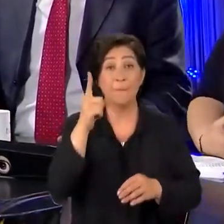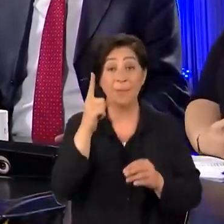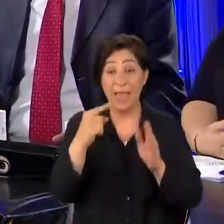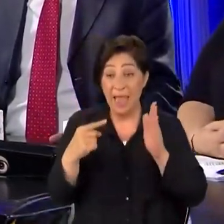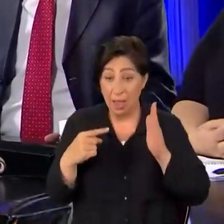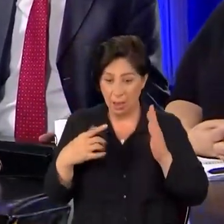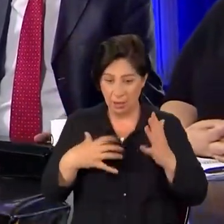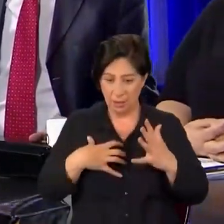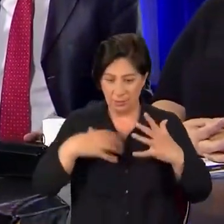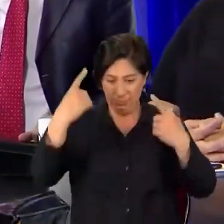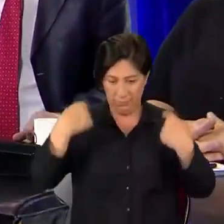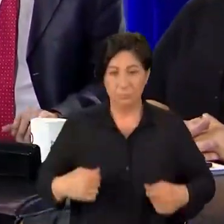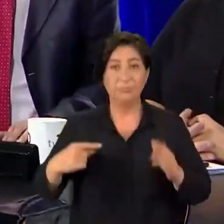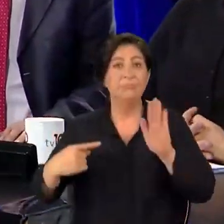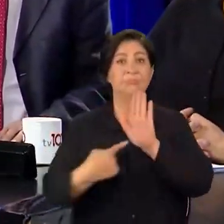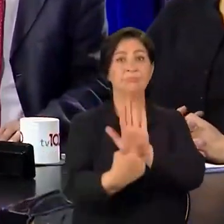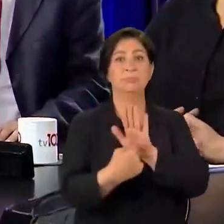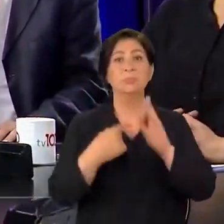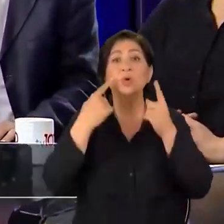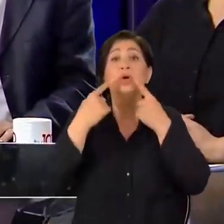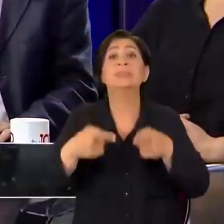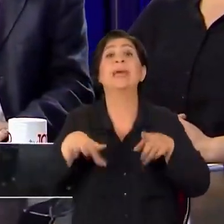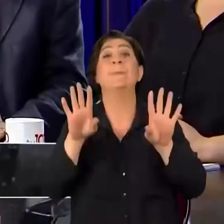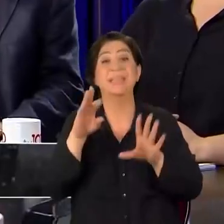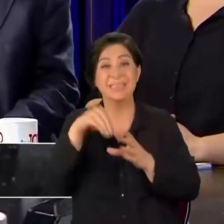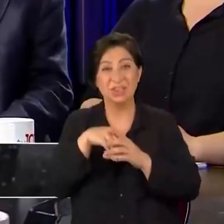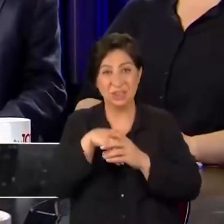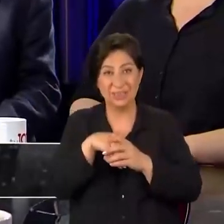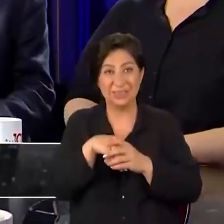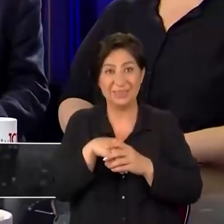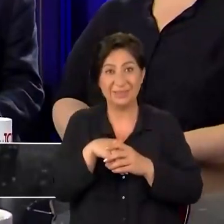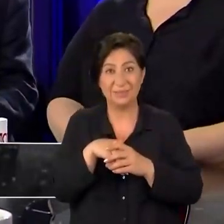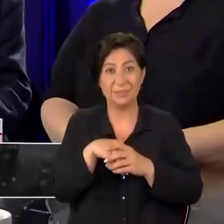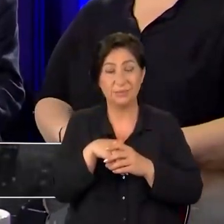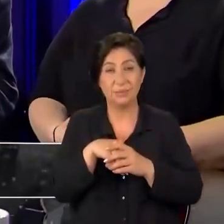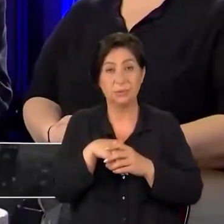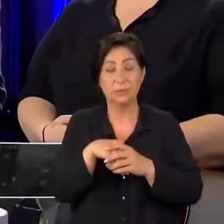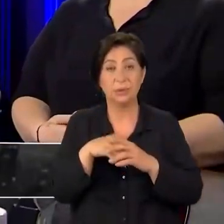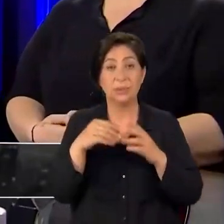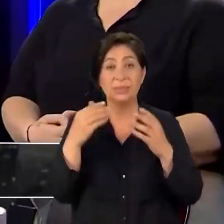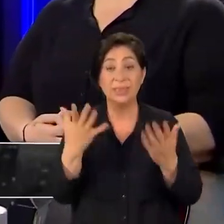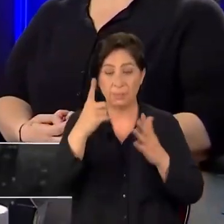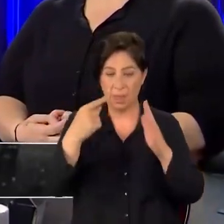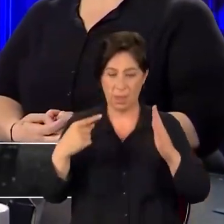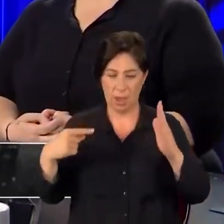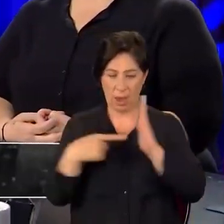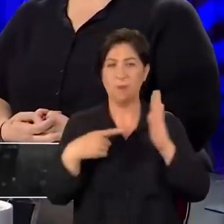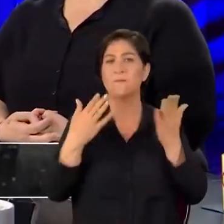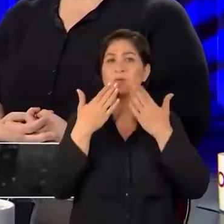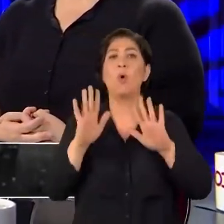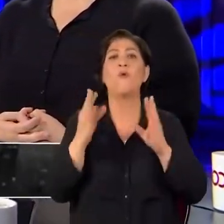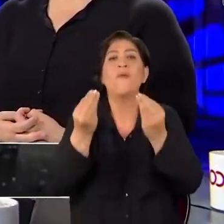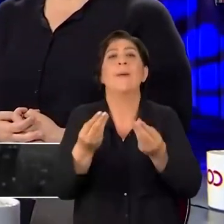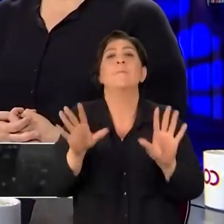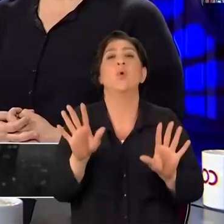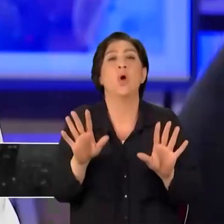bir ideoloji sunmuyor. Yani kendi içinden zaten bir aday göstermediği için, yani Ekmelettin Bey örneğinden söz ediyorum, zaten bir ideoloji